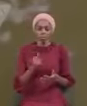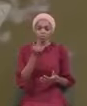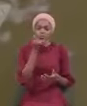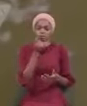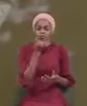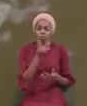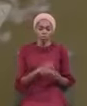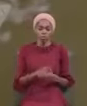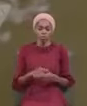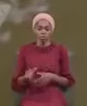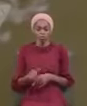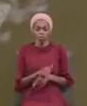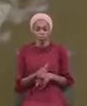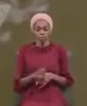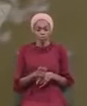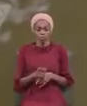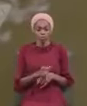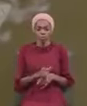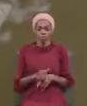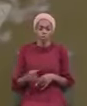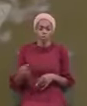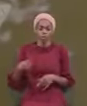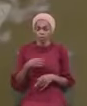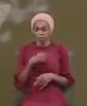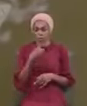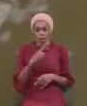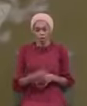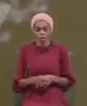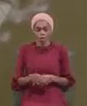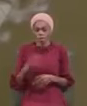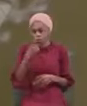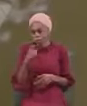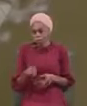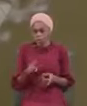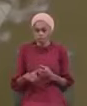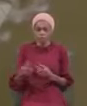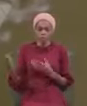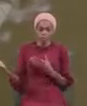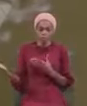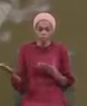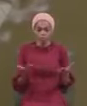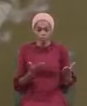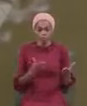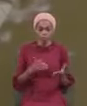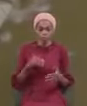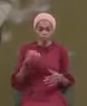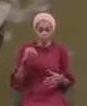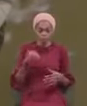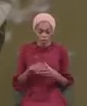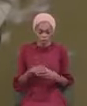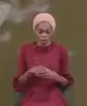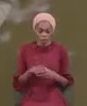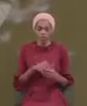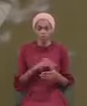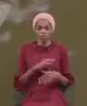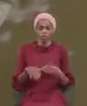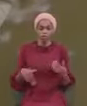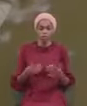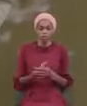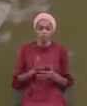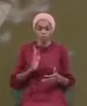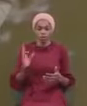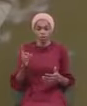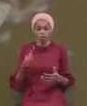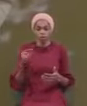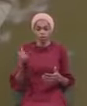commande de porter toutes les des dans la maison de Dieu afin qu'il a de la nourriture